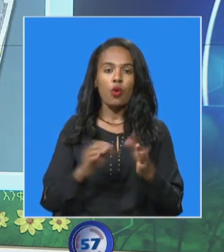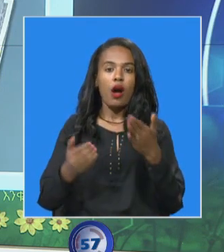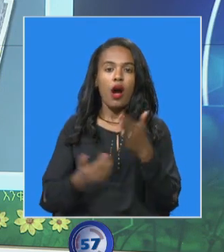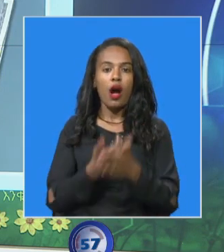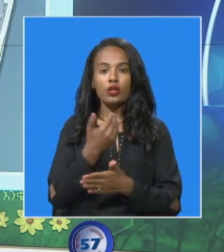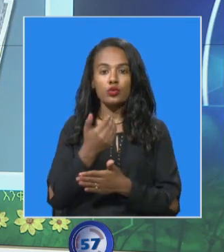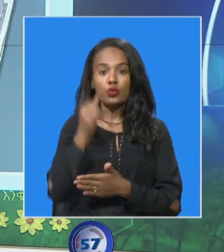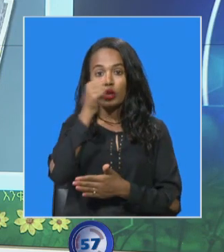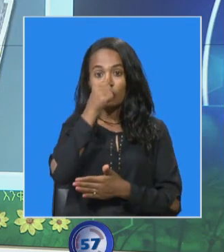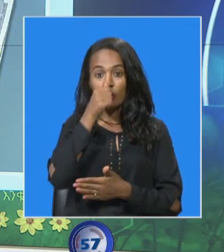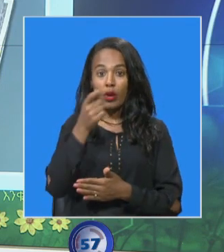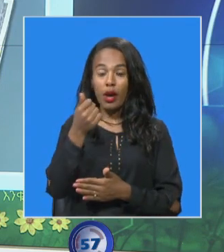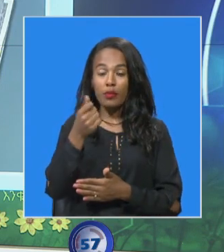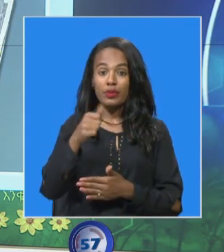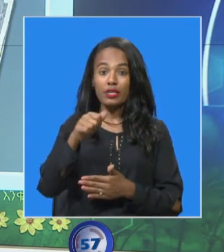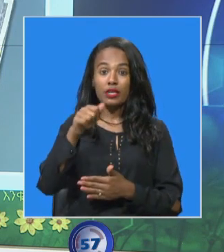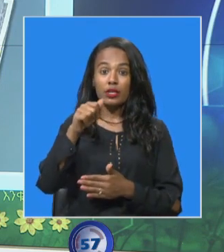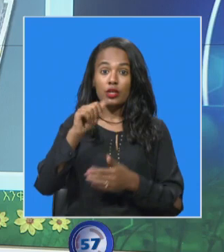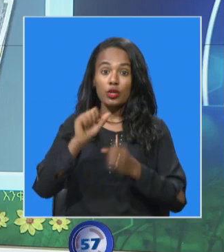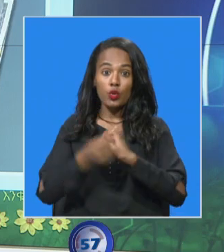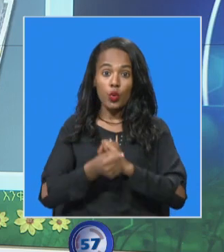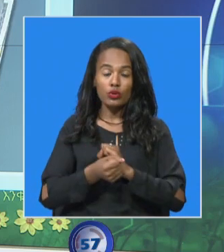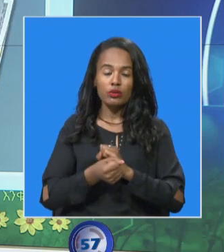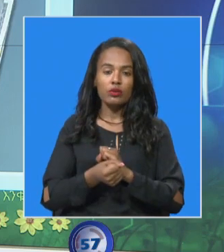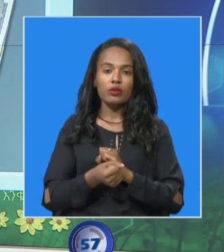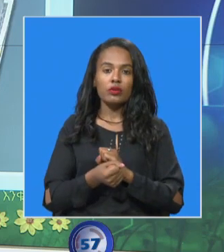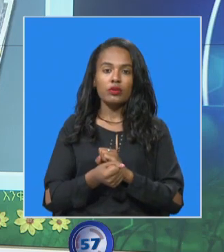አዲሱ የኢትዮጵያ ብር ኖት ወደ